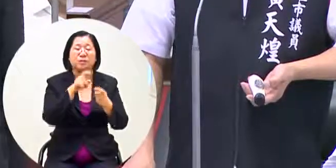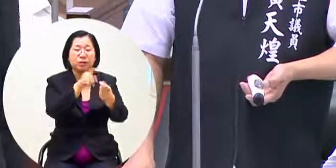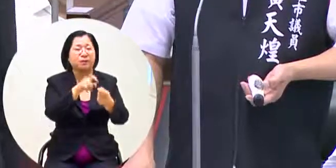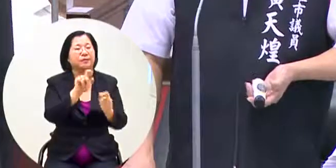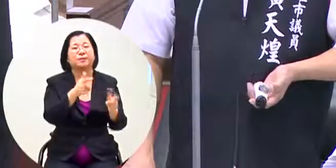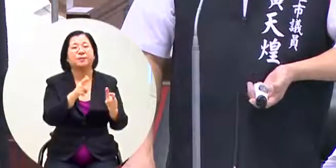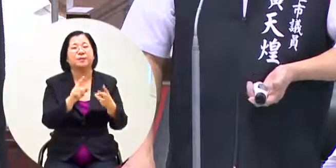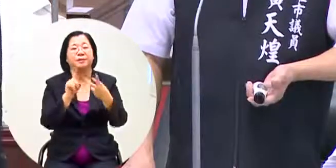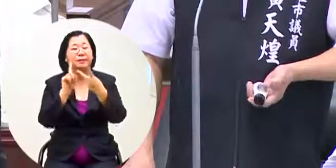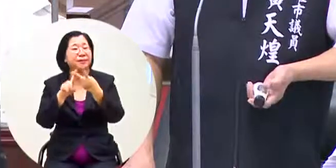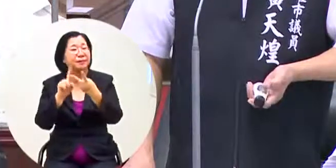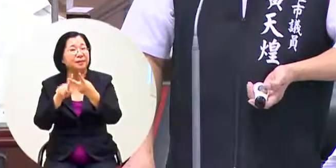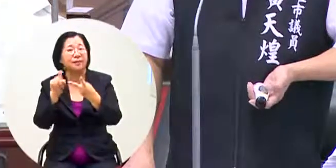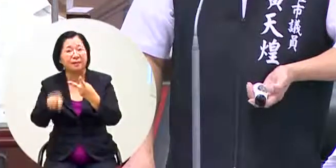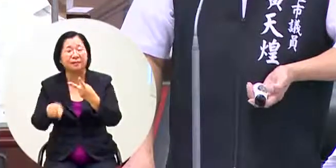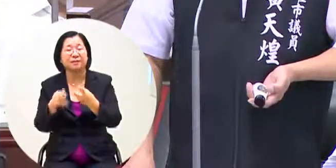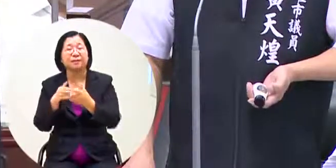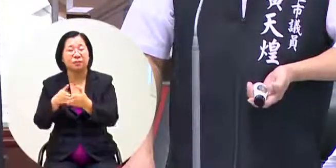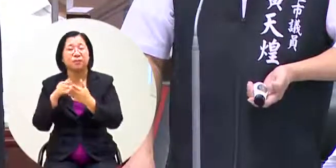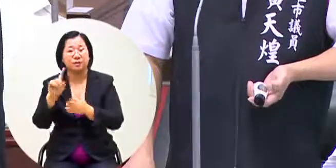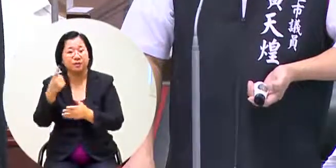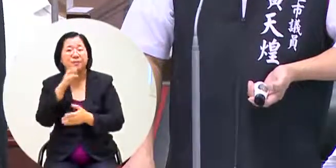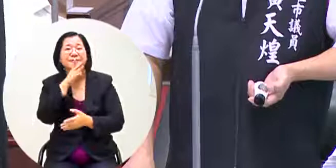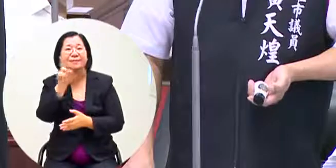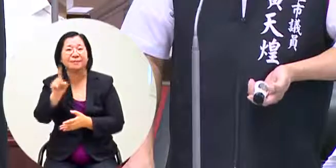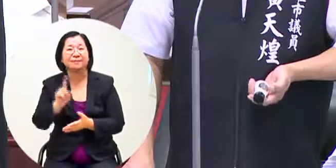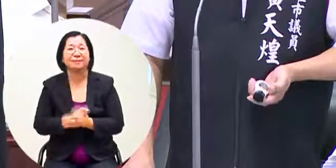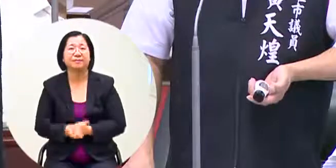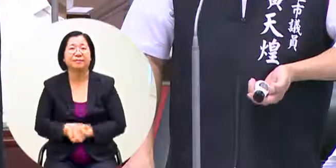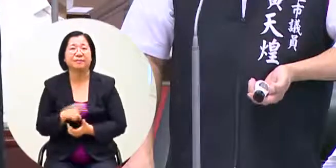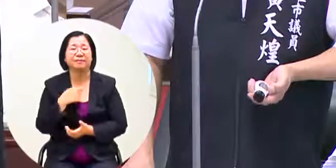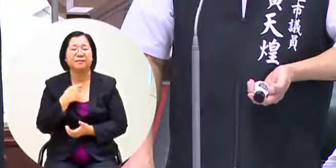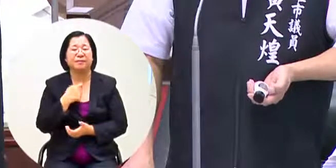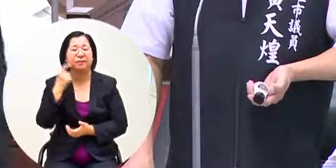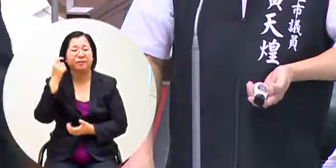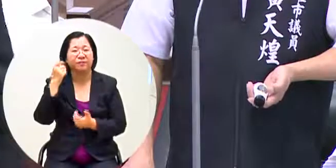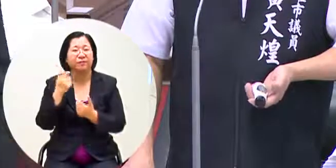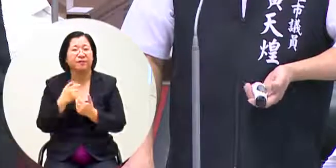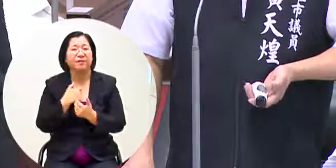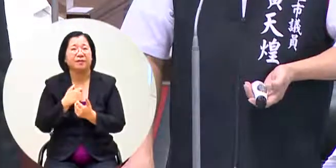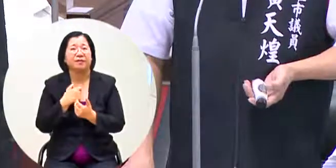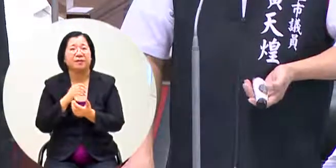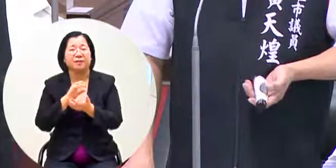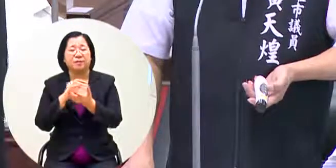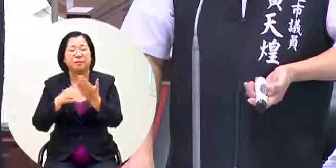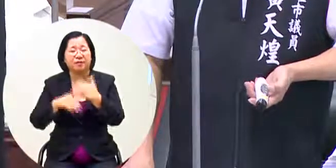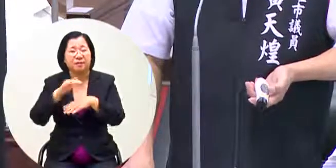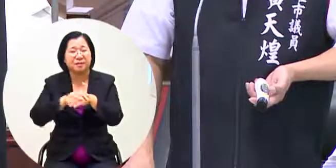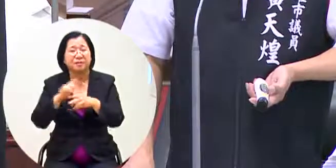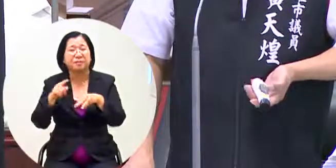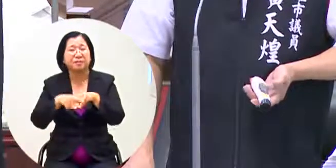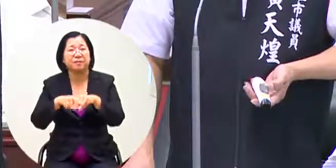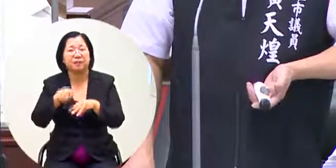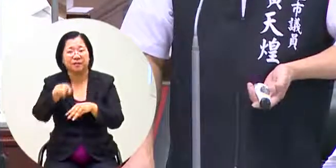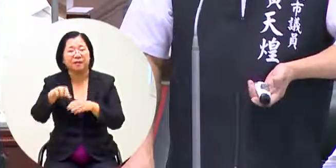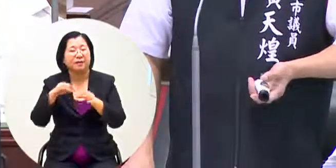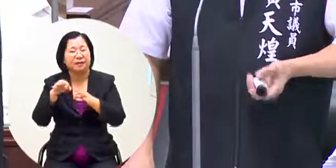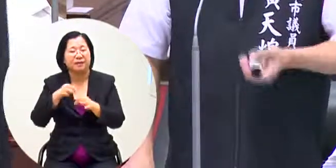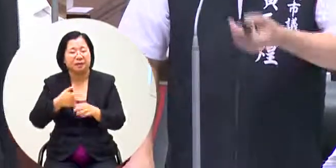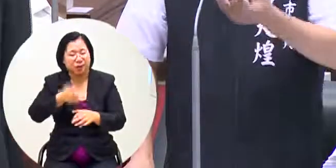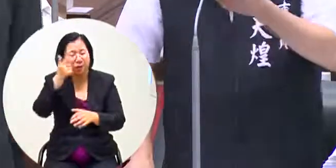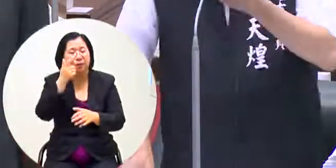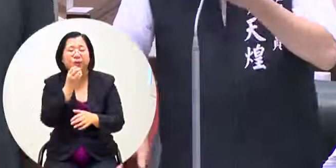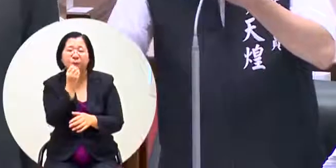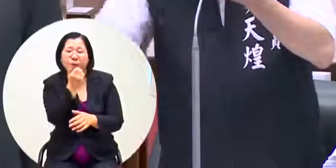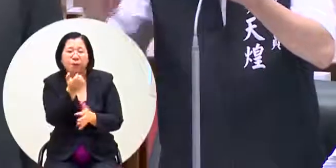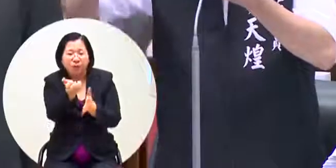第二个重要的原因是我们要随时反映成本，也是要让厂商知道，你及早的做投资其实是比较有利的。